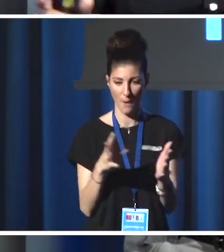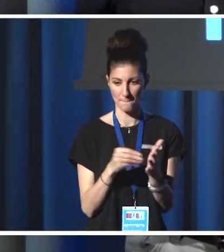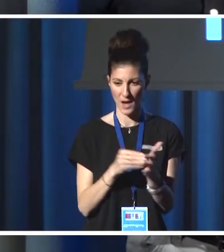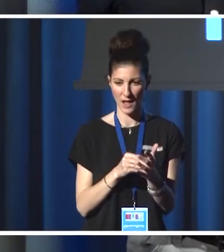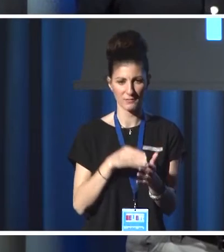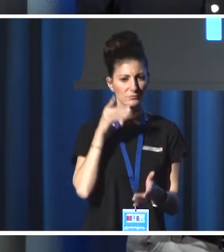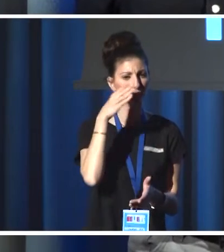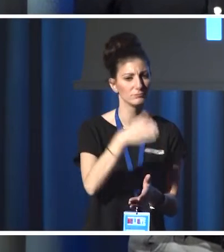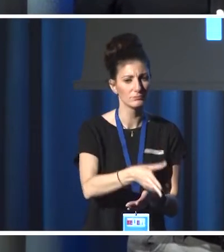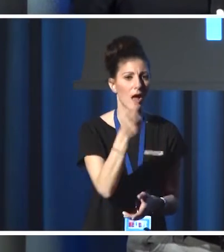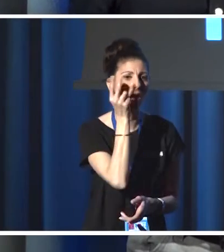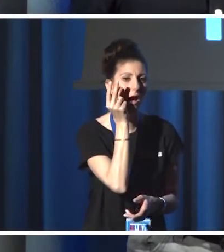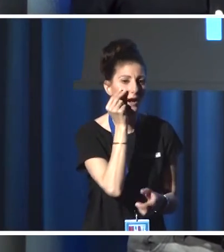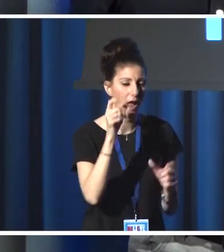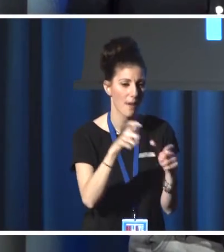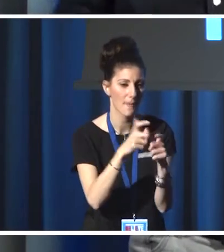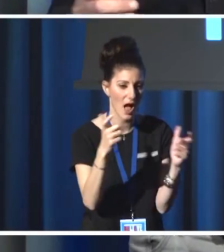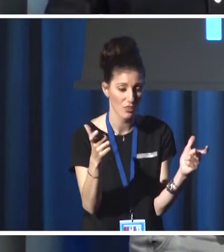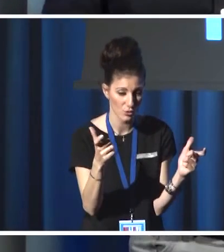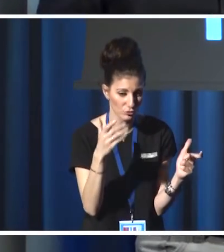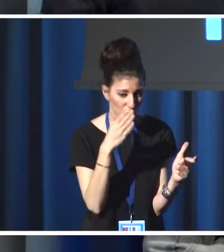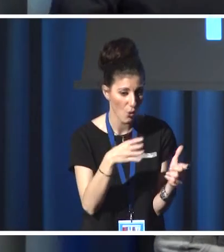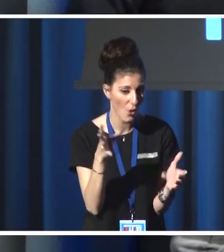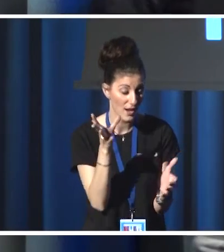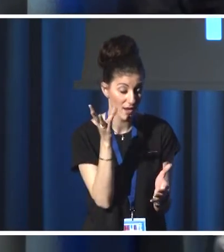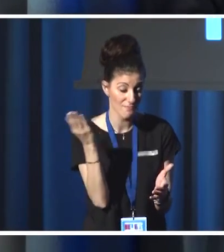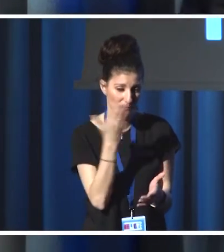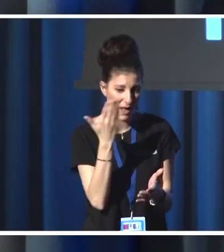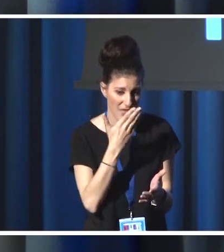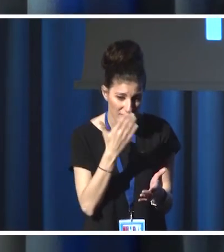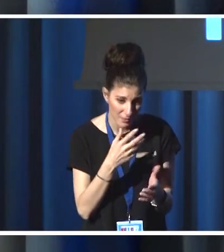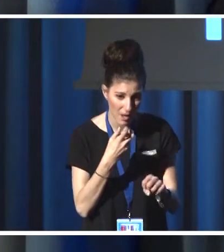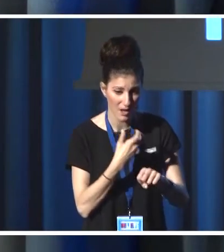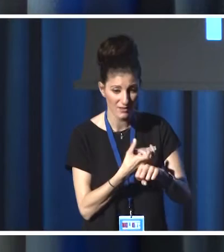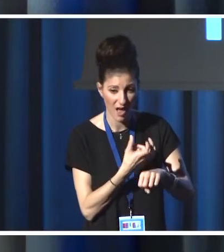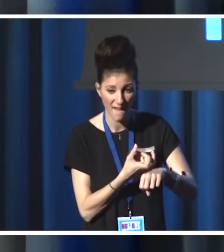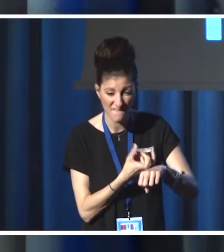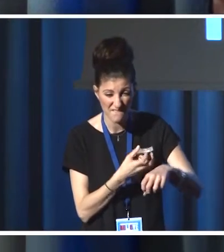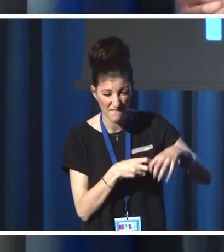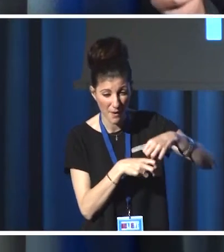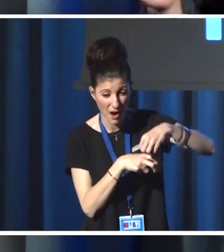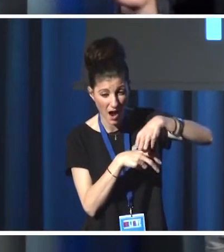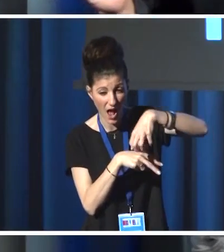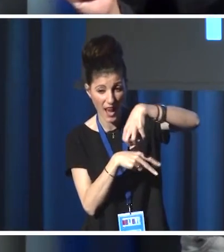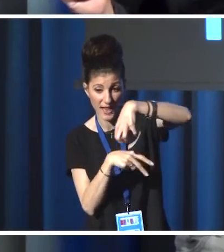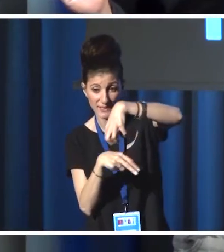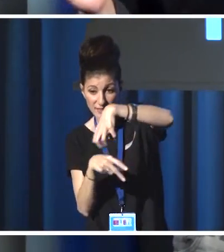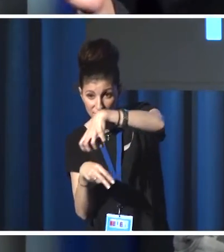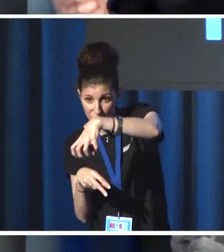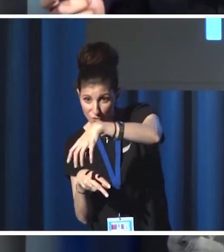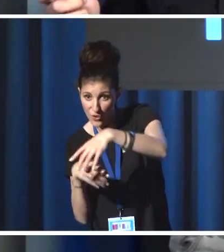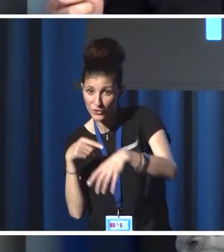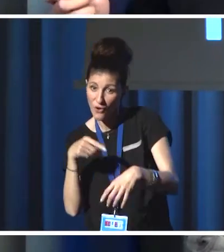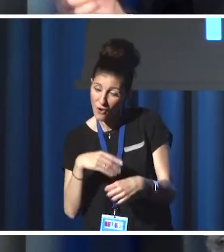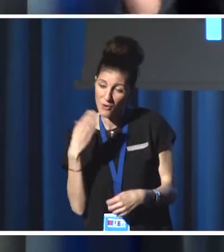μία σχολή αλλά εξυ πτώου πλαγιάς και θα μάθω να πετάω με την λογική